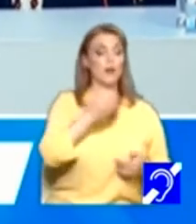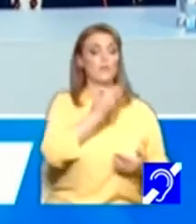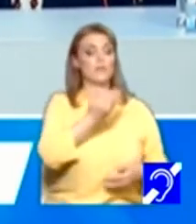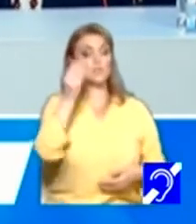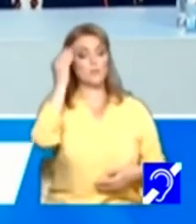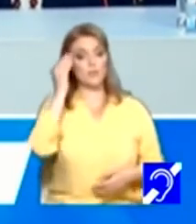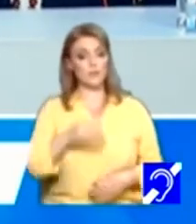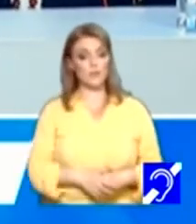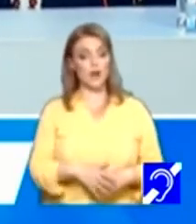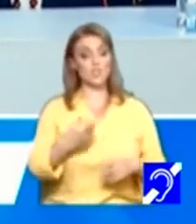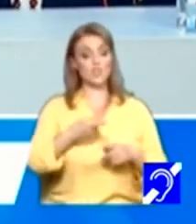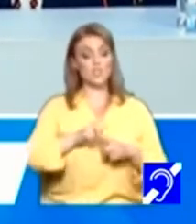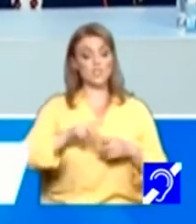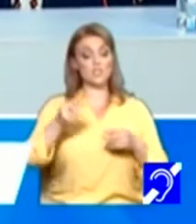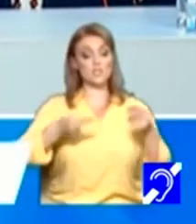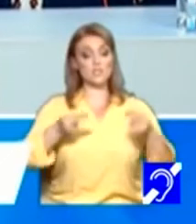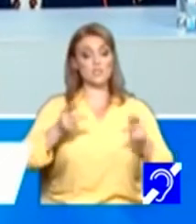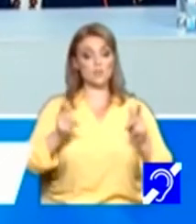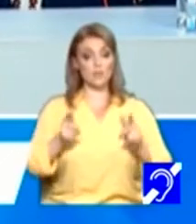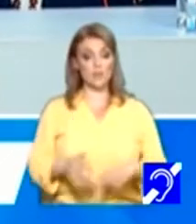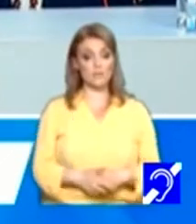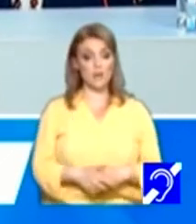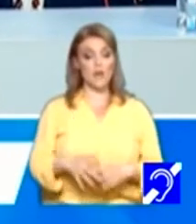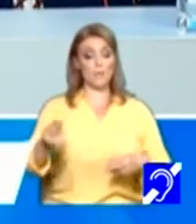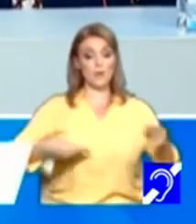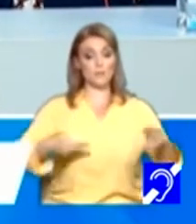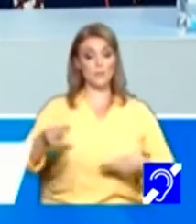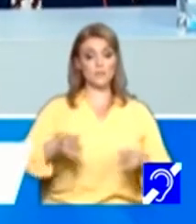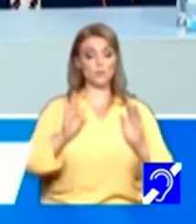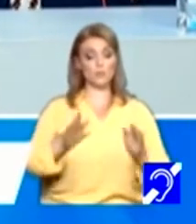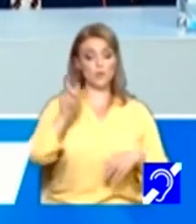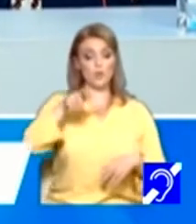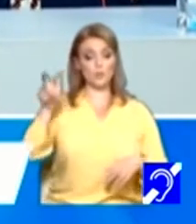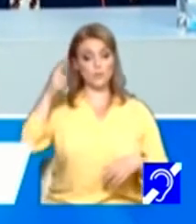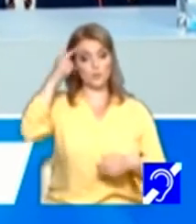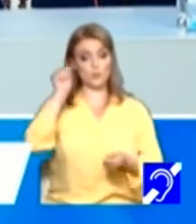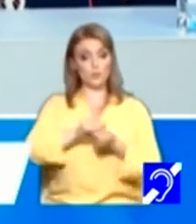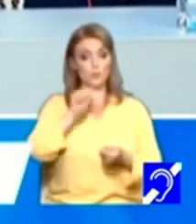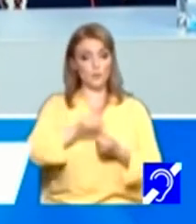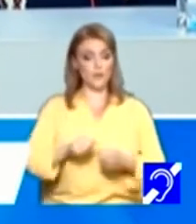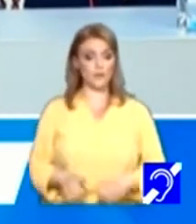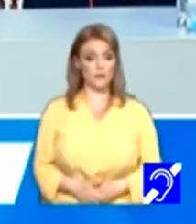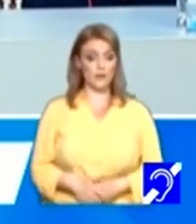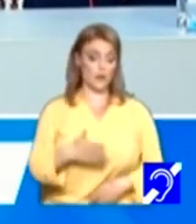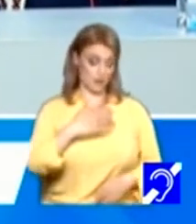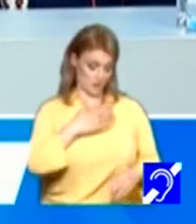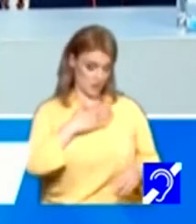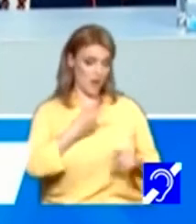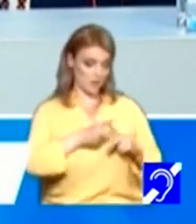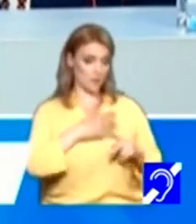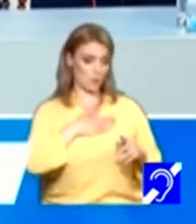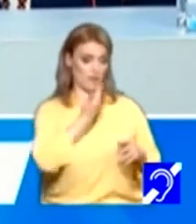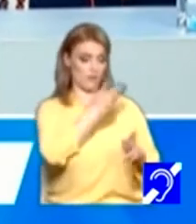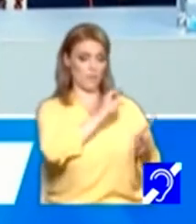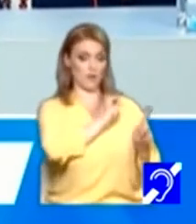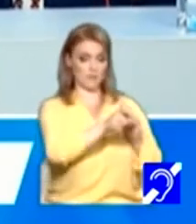deci este semnat efectiv de oameni proști. Dar cine l-a semnat, știți? Deci, dar mie nu mă interesează, propus, eu deci n-am cu deși nimic, domnule, eu eram